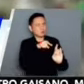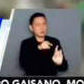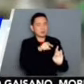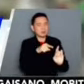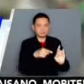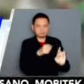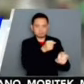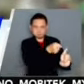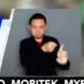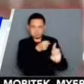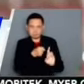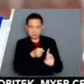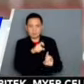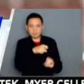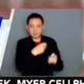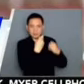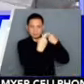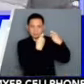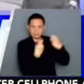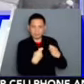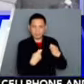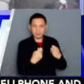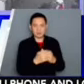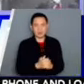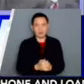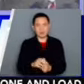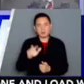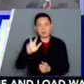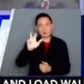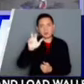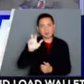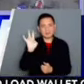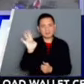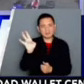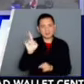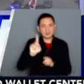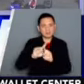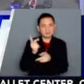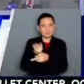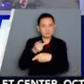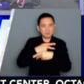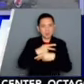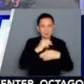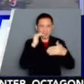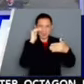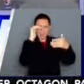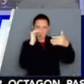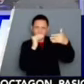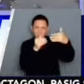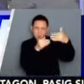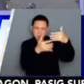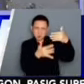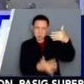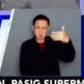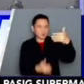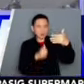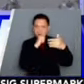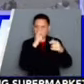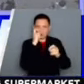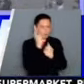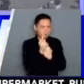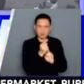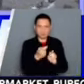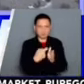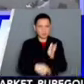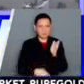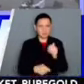Mayigit 370 na klase ng produktong ibinebenta ang hindi umano akma sa tamang presyo. Nag-ikot si Acting Trade